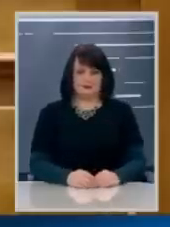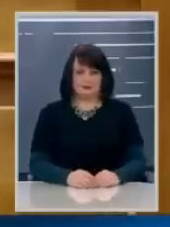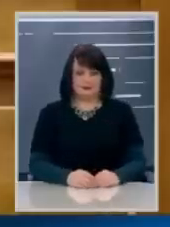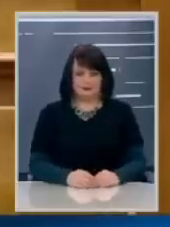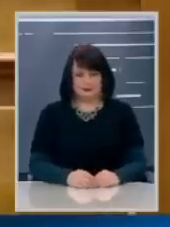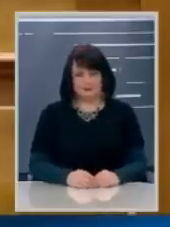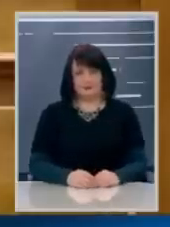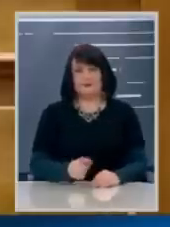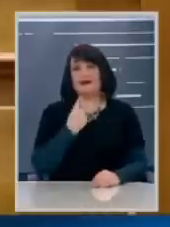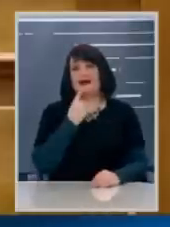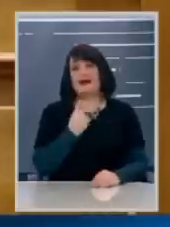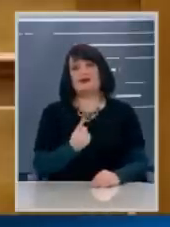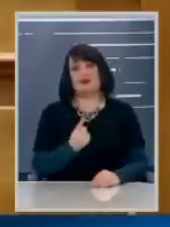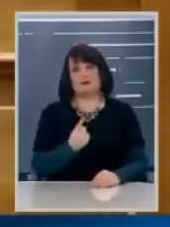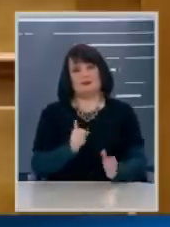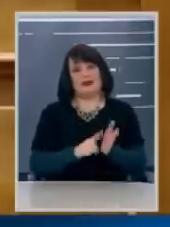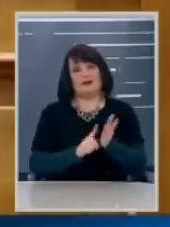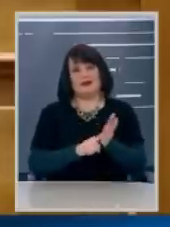λέει η ηθική.